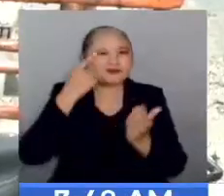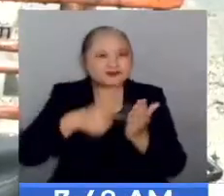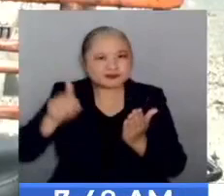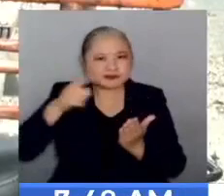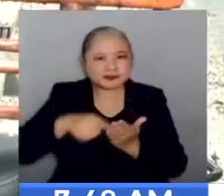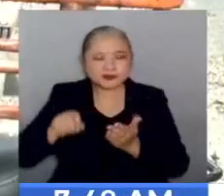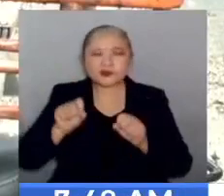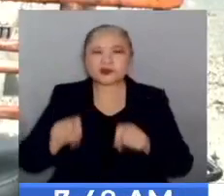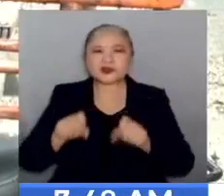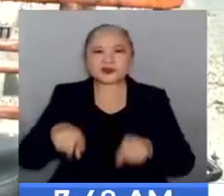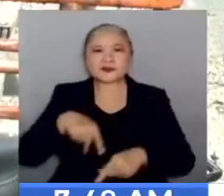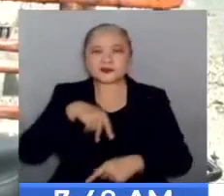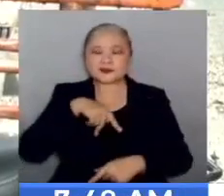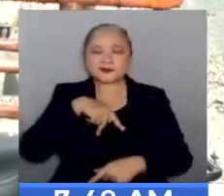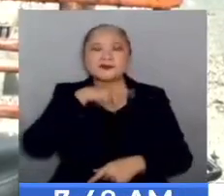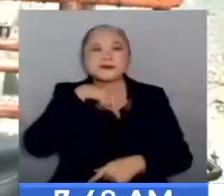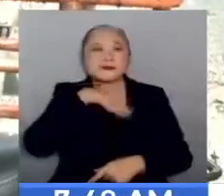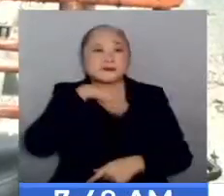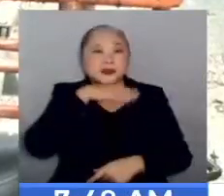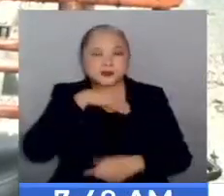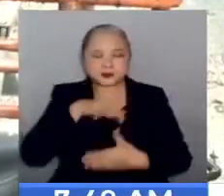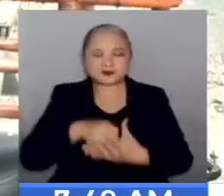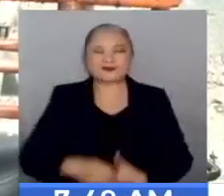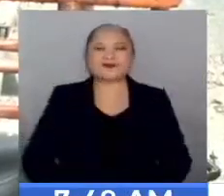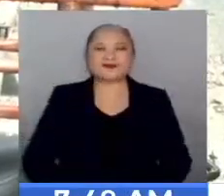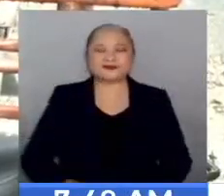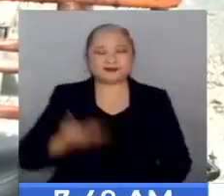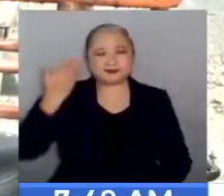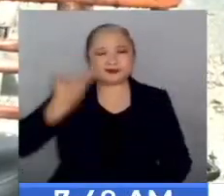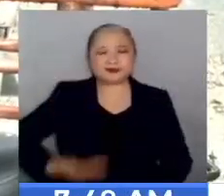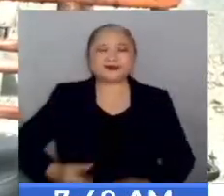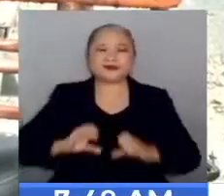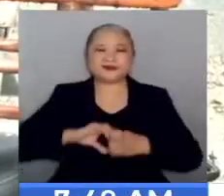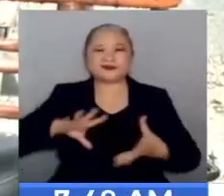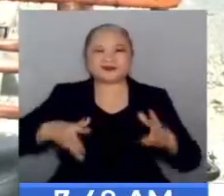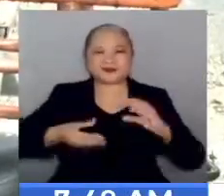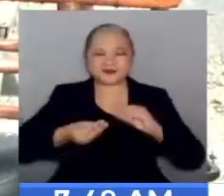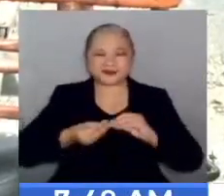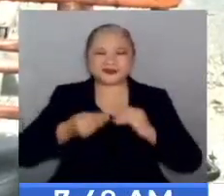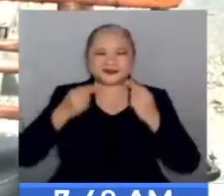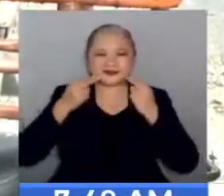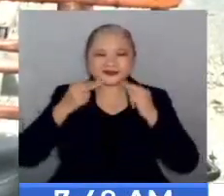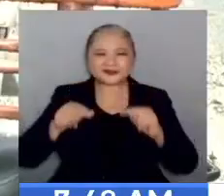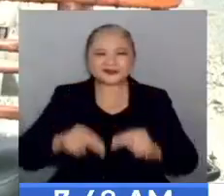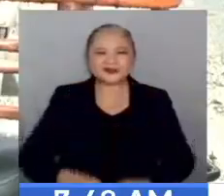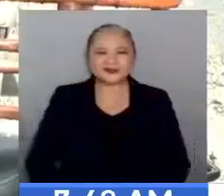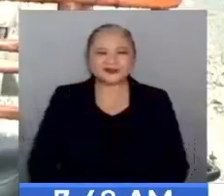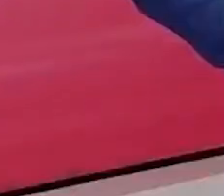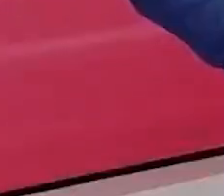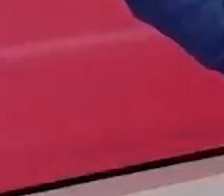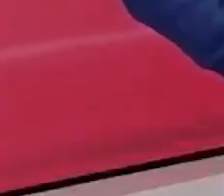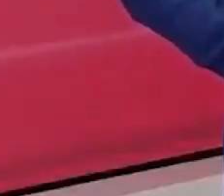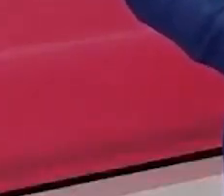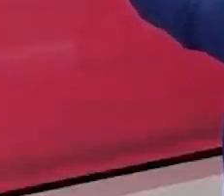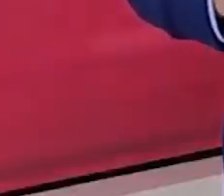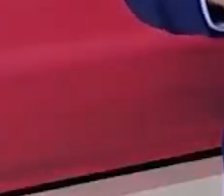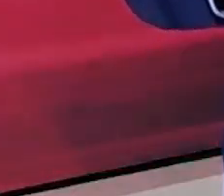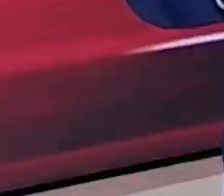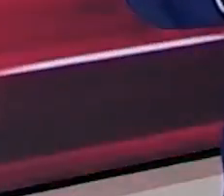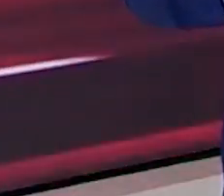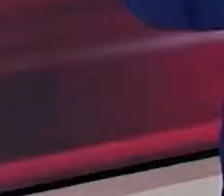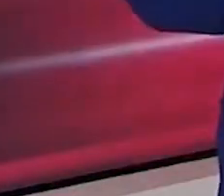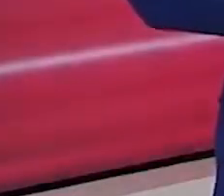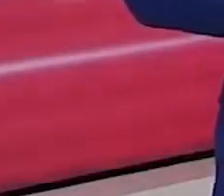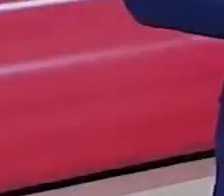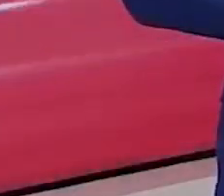karning baboy. Yan ang unang balita mula rito sa Quezon City. Ako po si James Agustin para sa GMA Integrated News. Mga kapuso, para